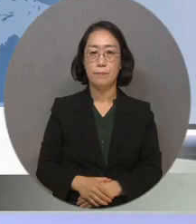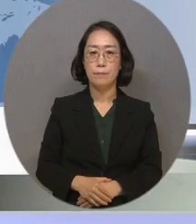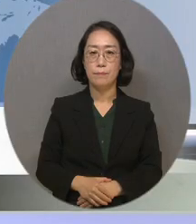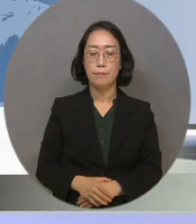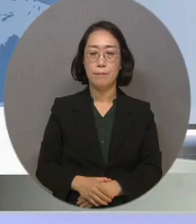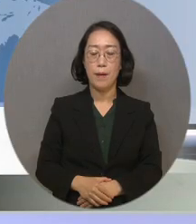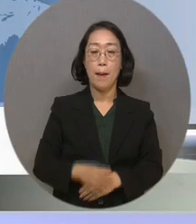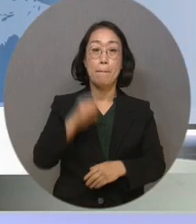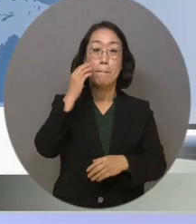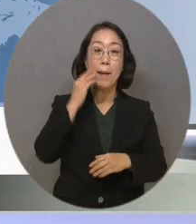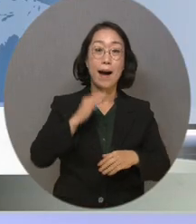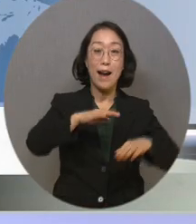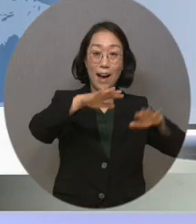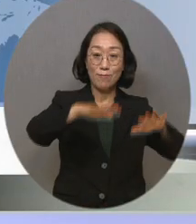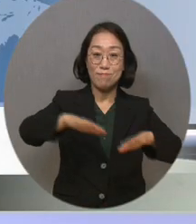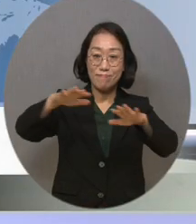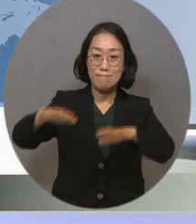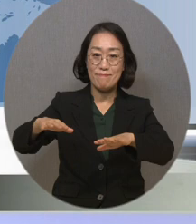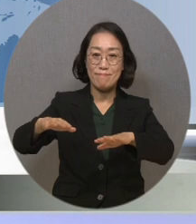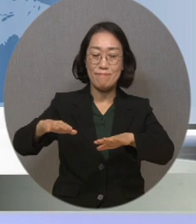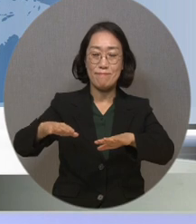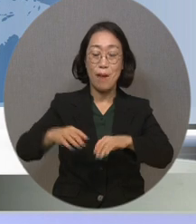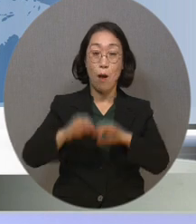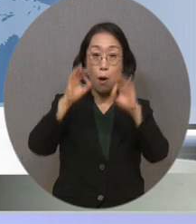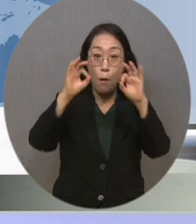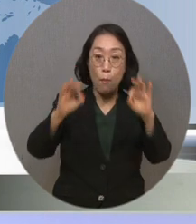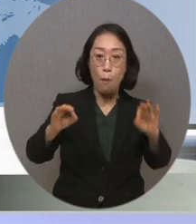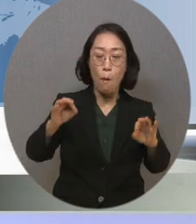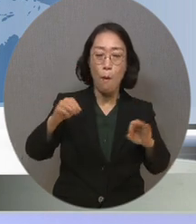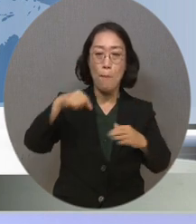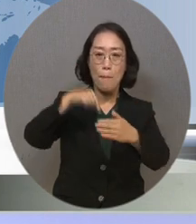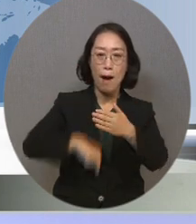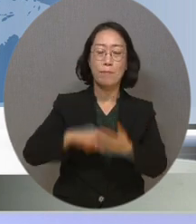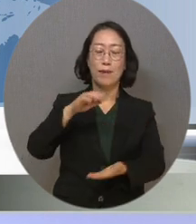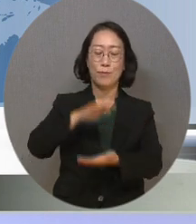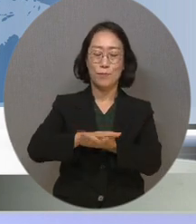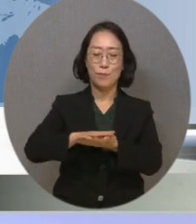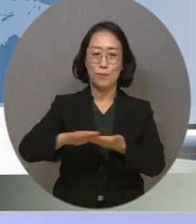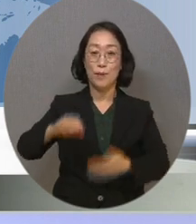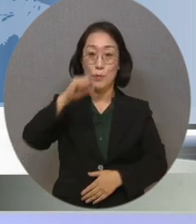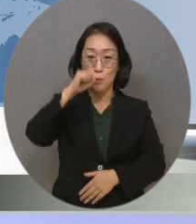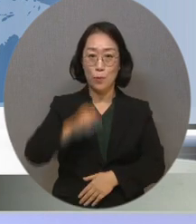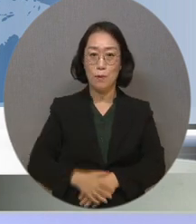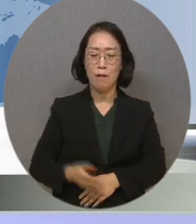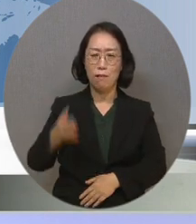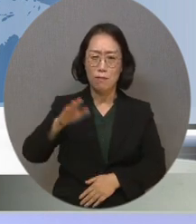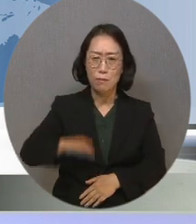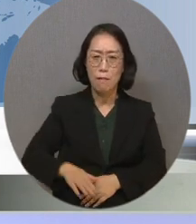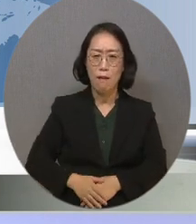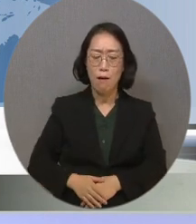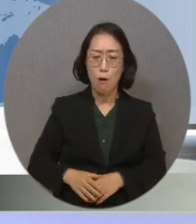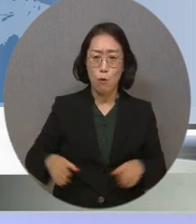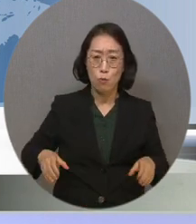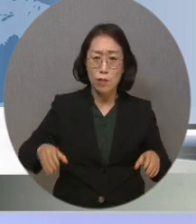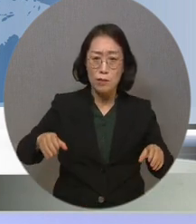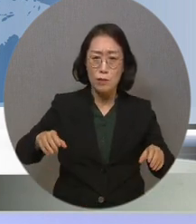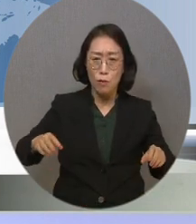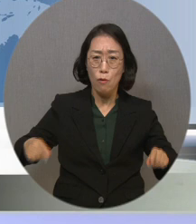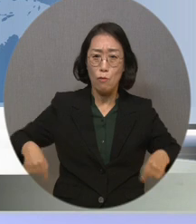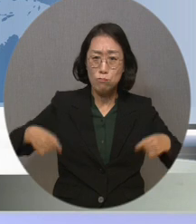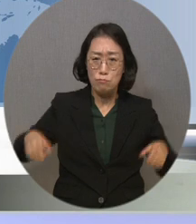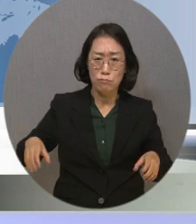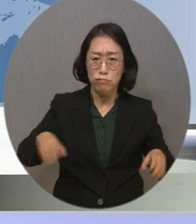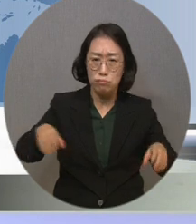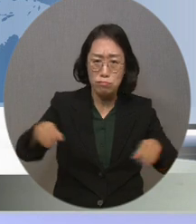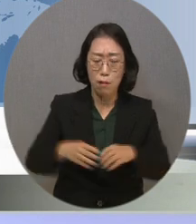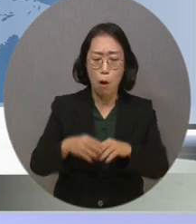푸른 파도가 철썩이는 바다를 보고 있으면 답답했던 마음도 홀가분해지죠. 하지만 휠체어를 탄 장애인은